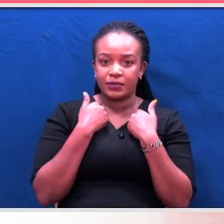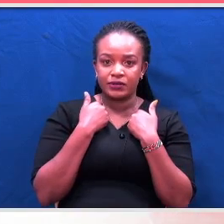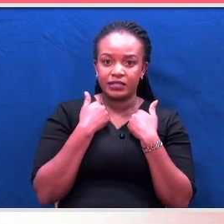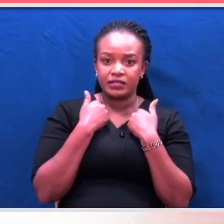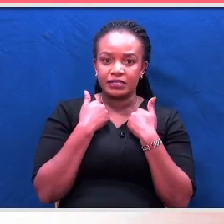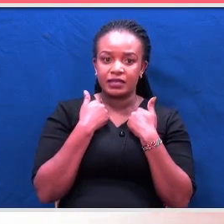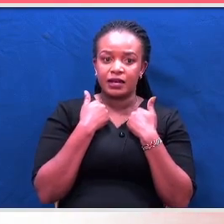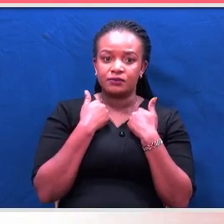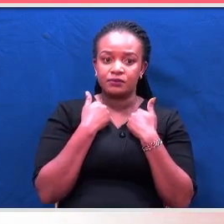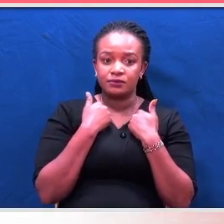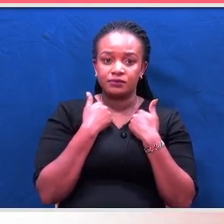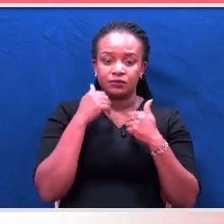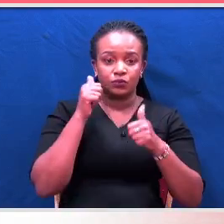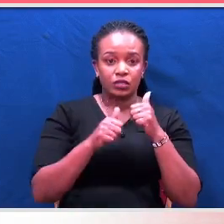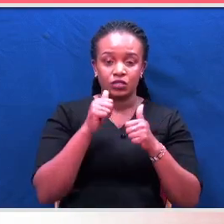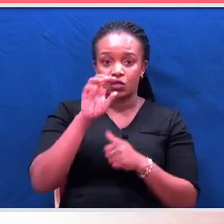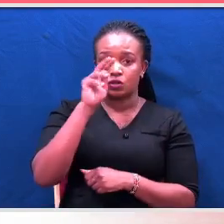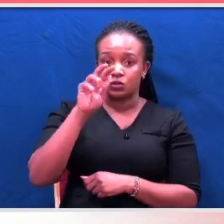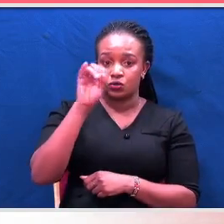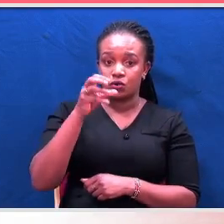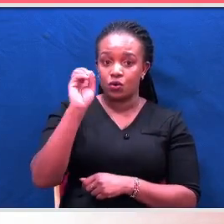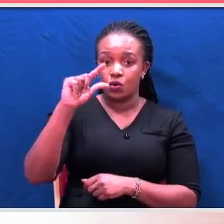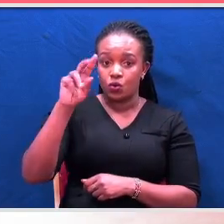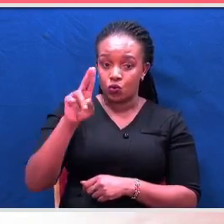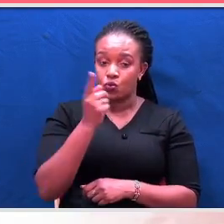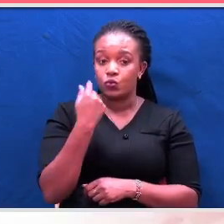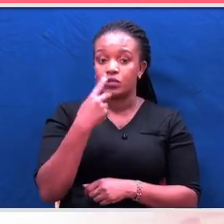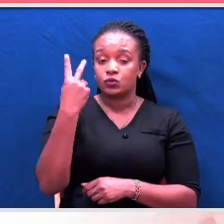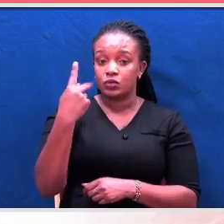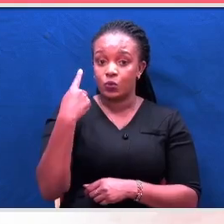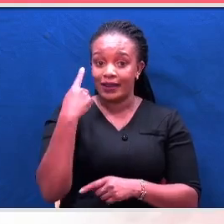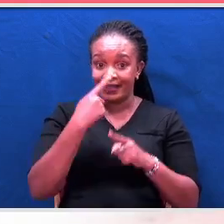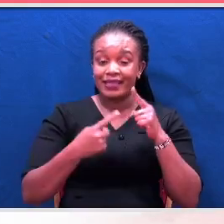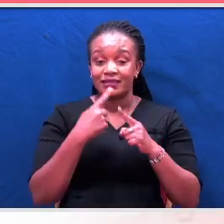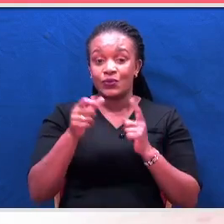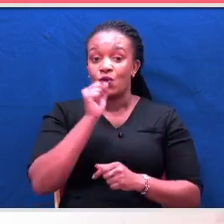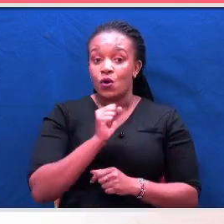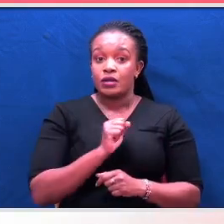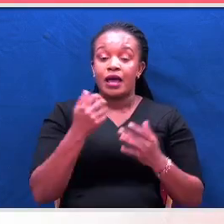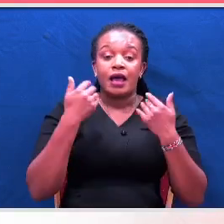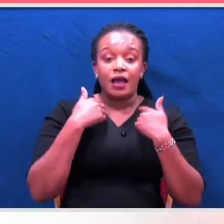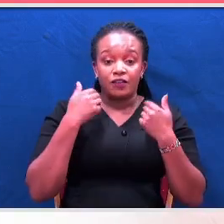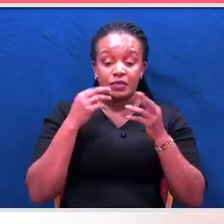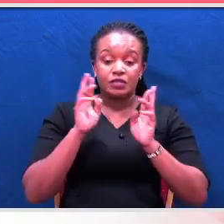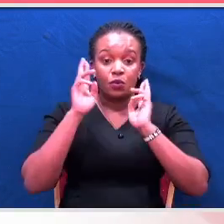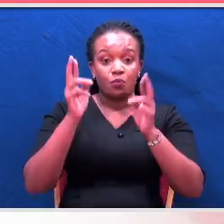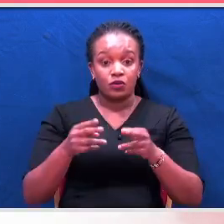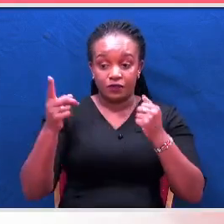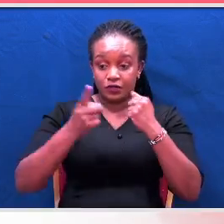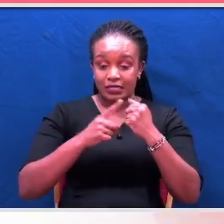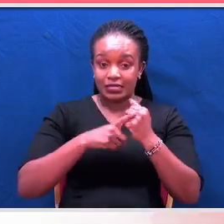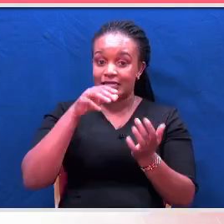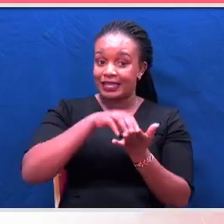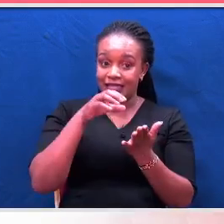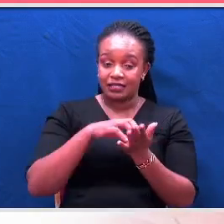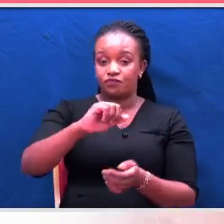miaka 24 na Jackson Njogu mwenye umri wa miaka 21 wameshtakiwa kwa makosa sita yakiwemo utekaji